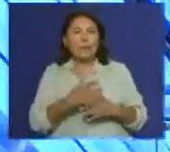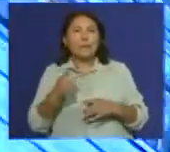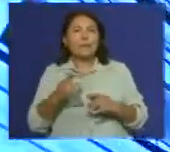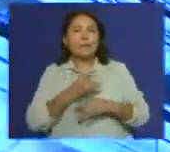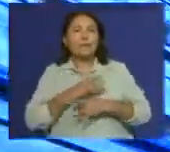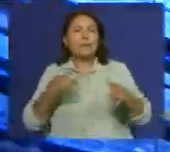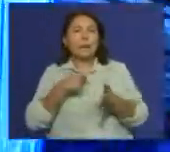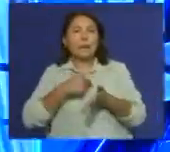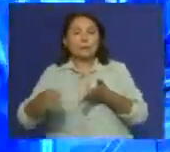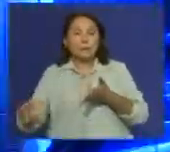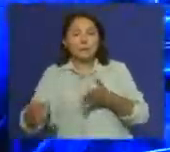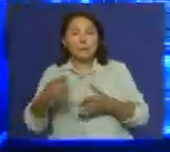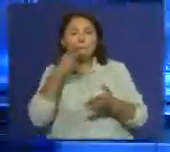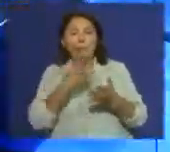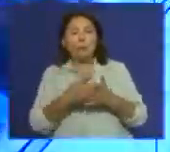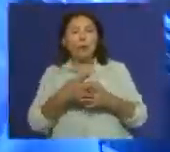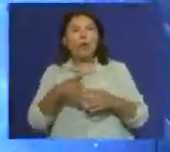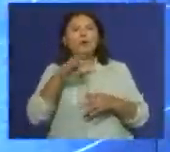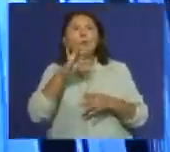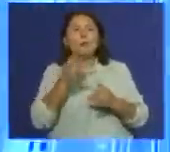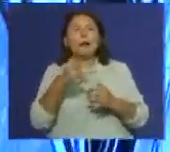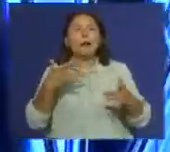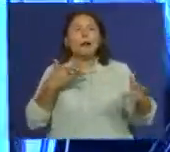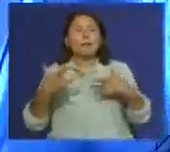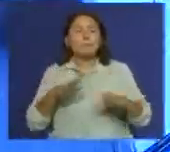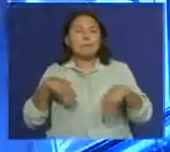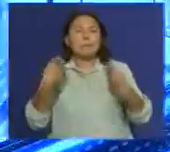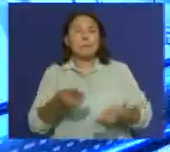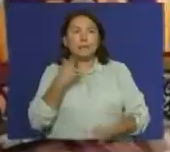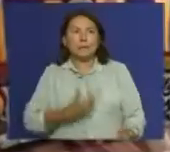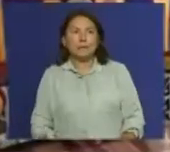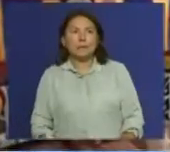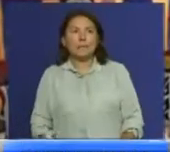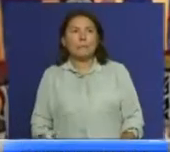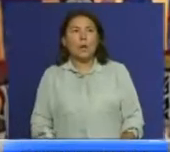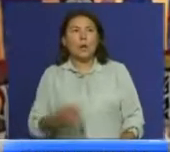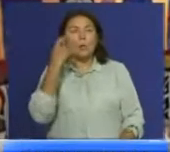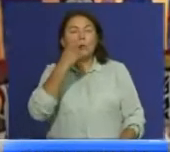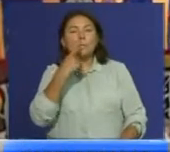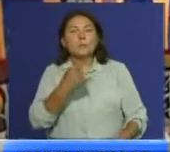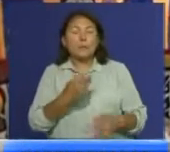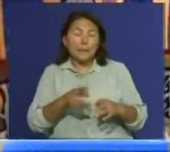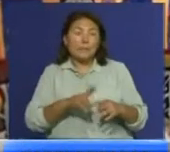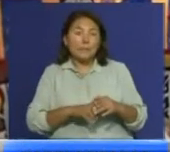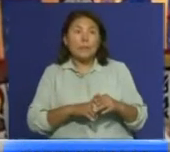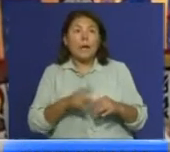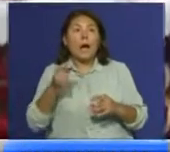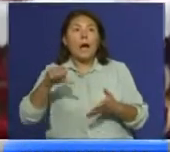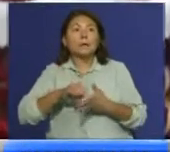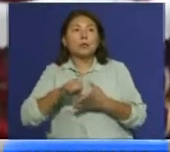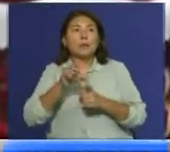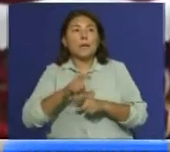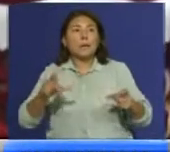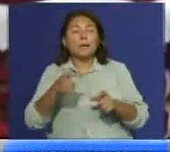өнершілердің бұйымдарынан көрме ұйымдастырылып, гала-концерт берілді. Көзің жауын алатын ұлттық нақыштағы бұйымдар